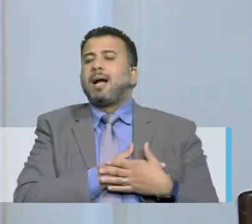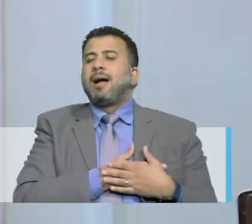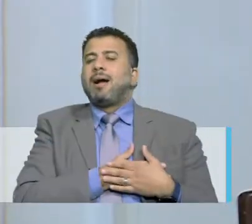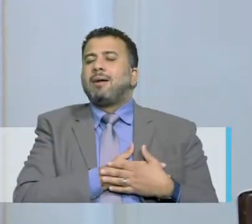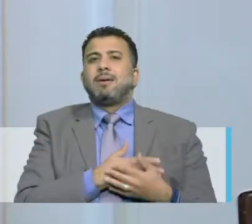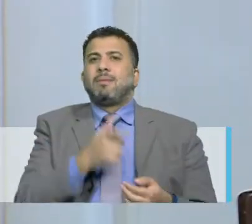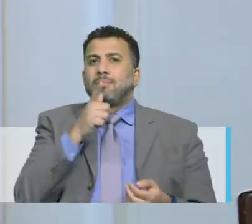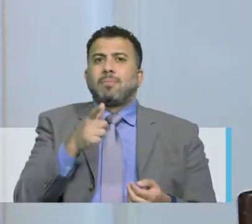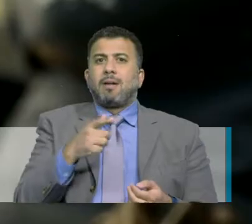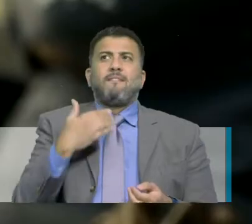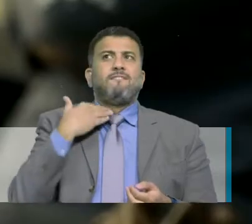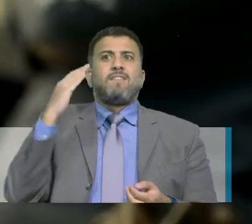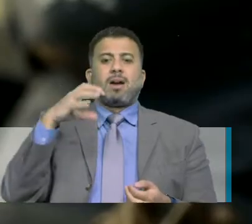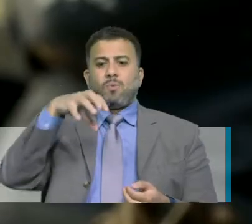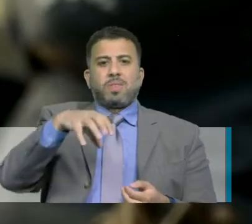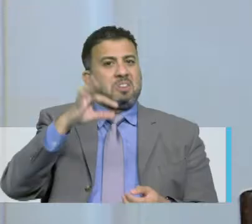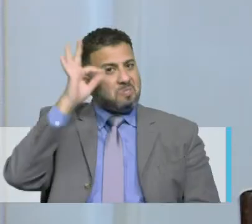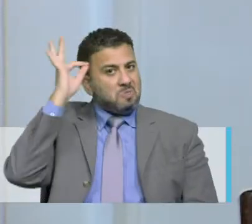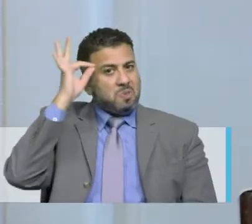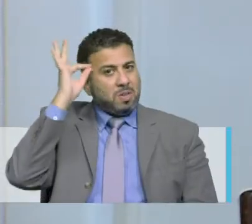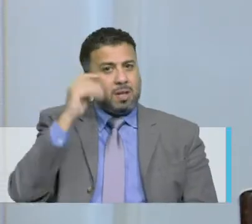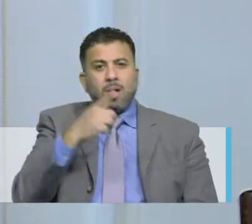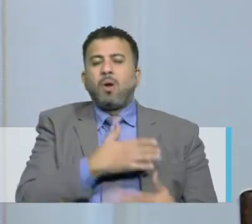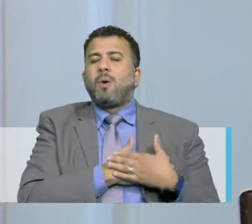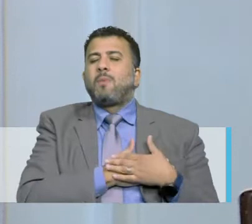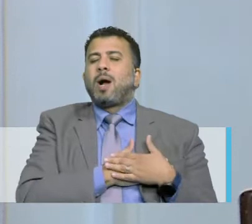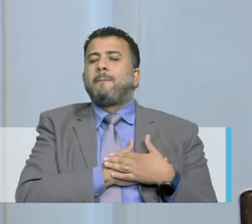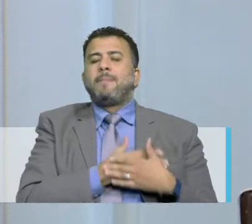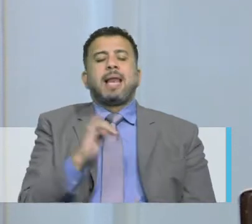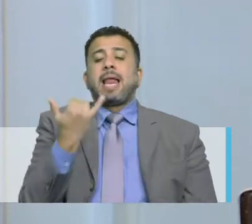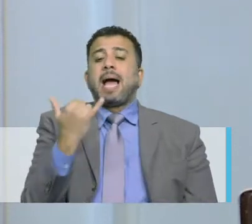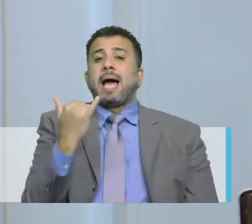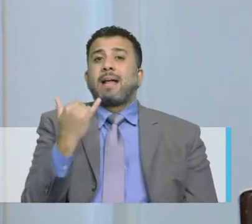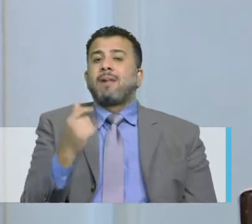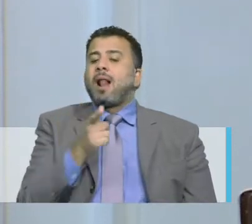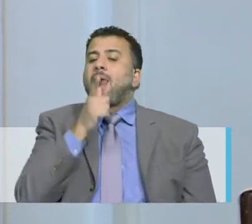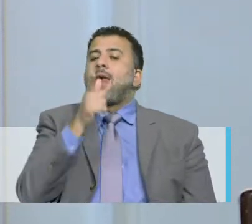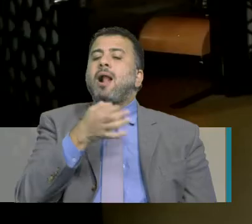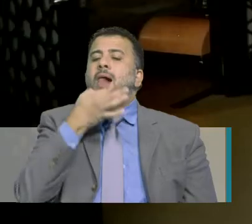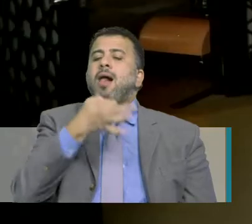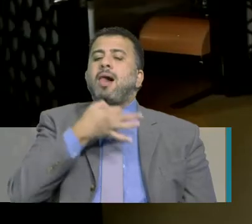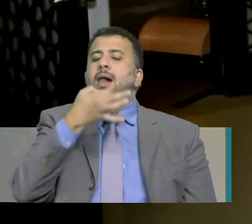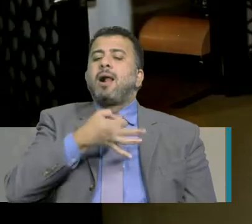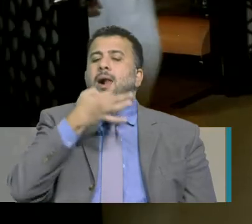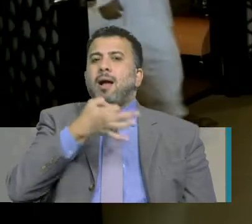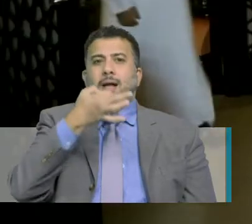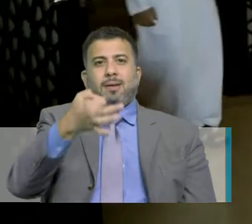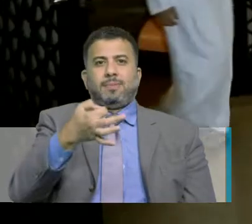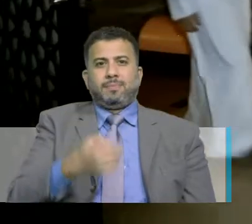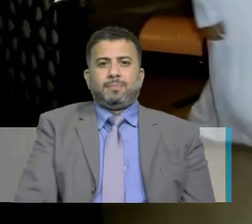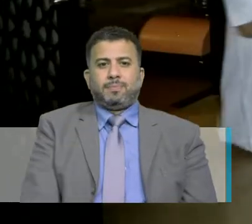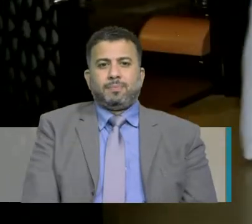والوطني يزداد فخرا، والمحب للعربية يزداد فصاحة. عبرت